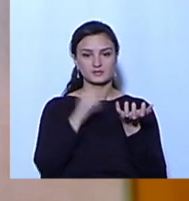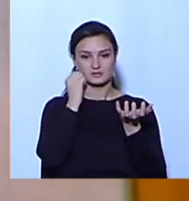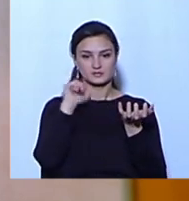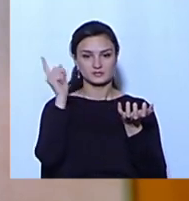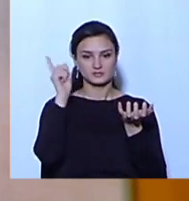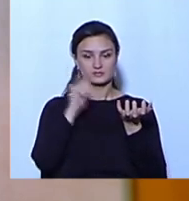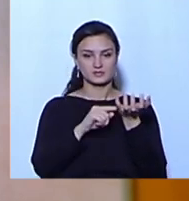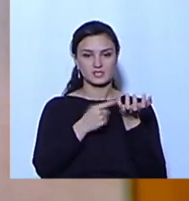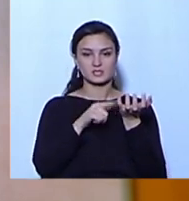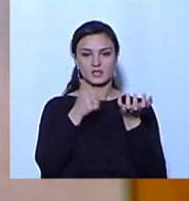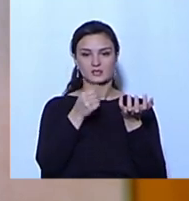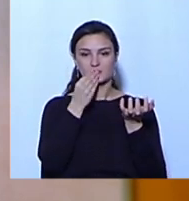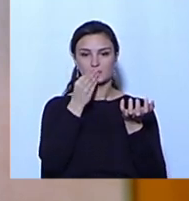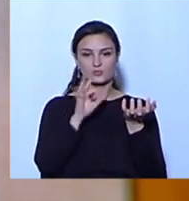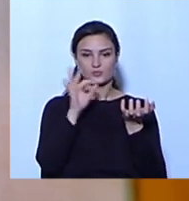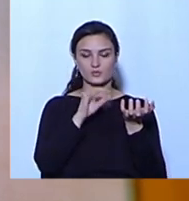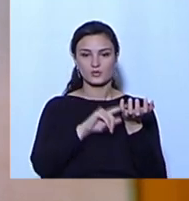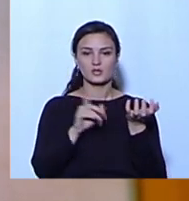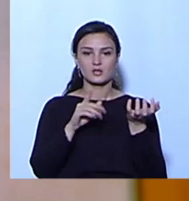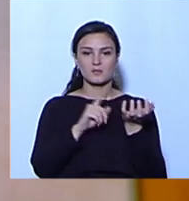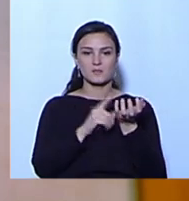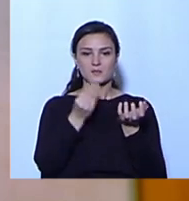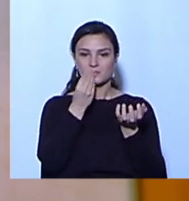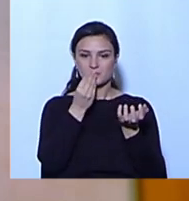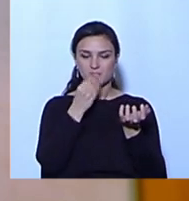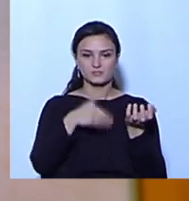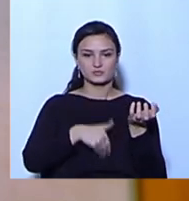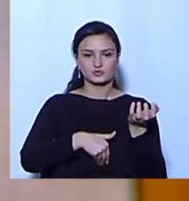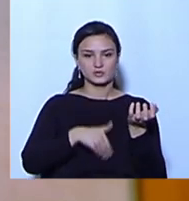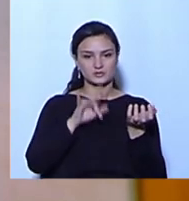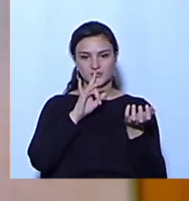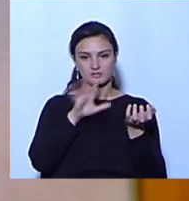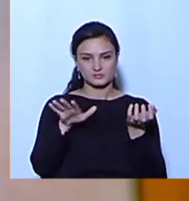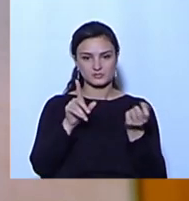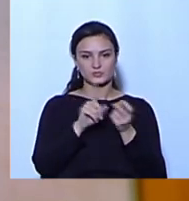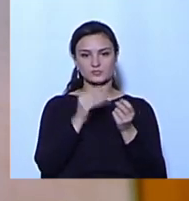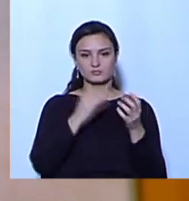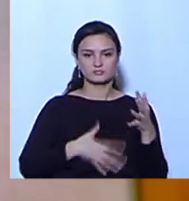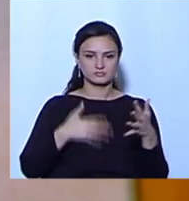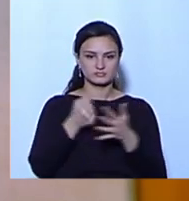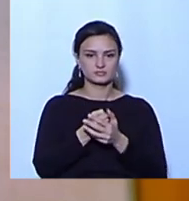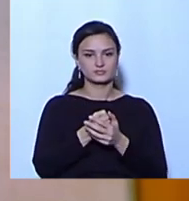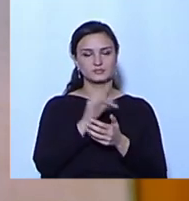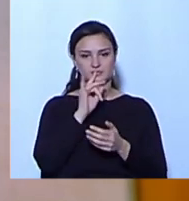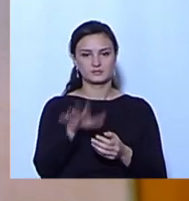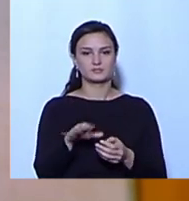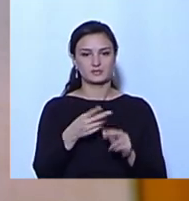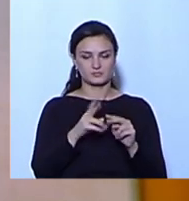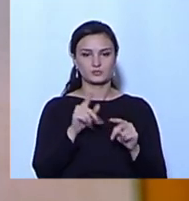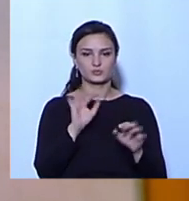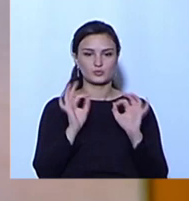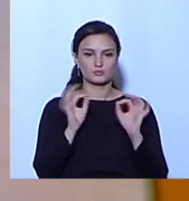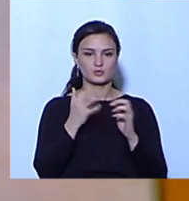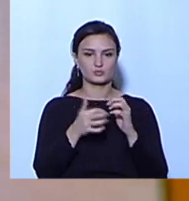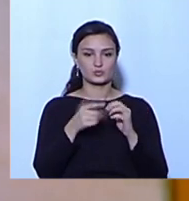კარგი დოზიმეტრი იმისათვის, რომ ოპტიმალური რაოდენობით სასმელსაჭმელი მივიღოთ, არც ფშივრები დავჭრეთ და არც ზედმეტად დავნაღრდეთ. და თუ